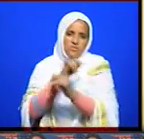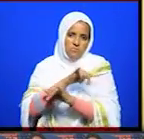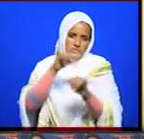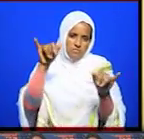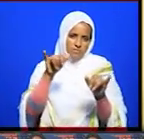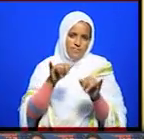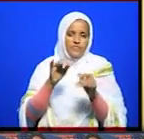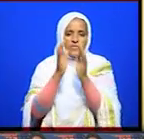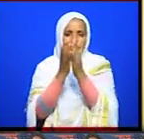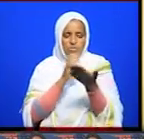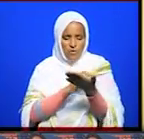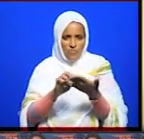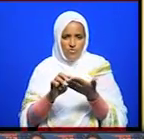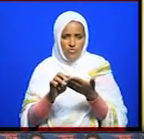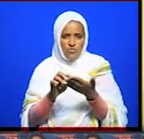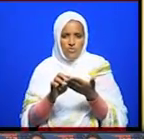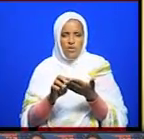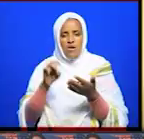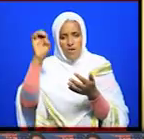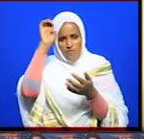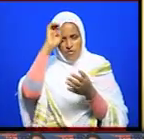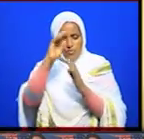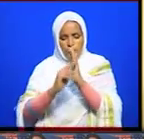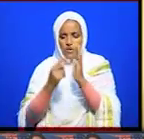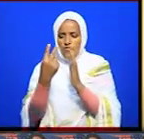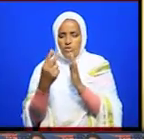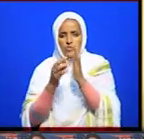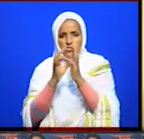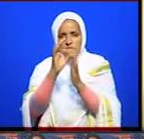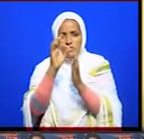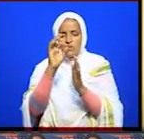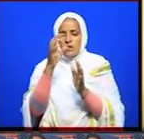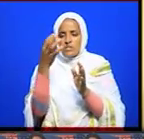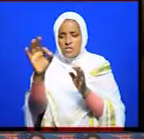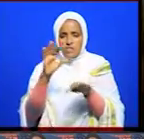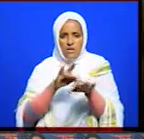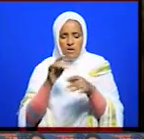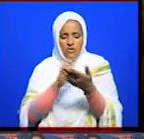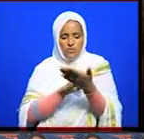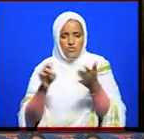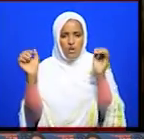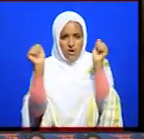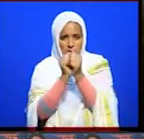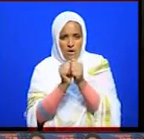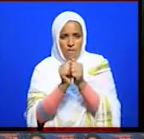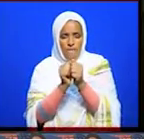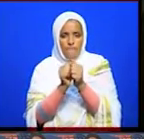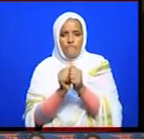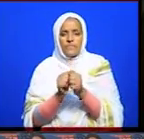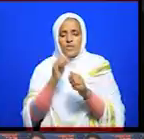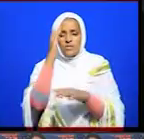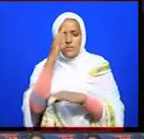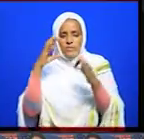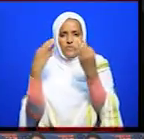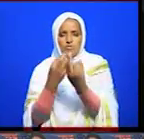ለእግዚአብሔርም ቤተሰብ ነው። መጽሐፍ ቅዱስ ኤፌሶን 2:19 ላይ ከቅዱሳን ጋር